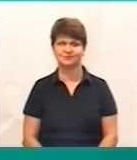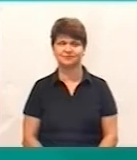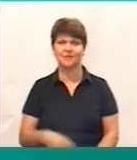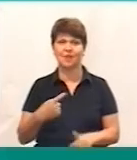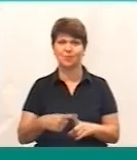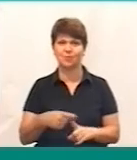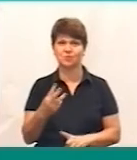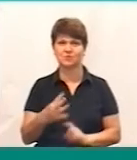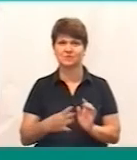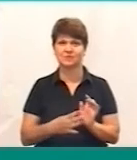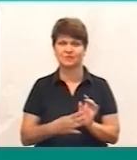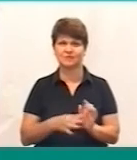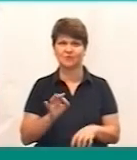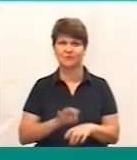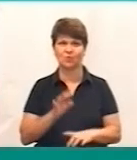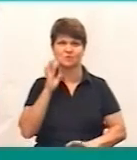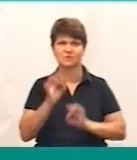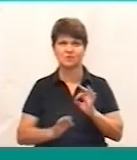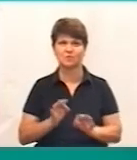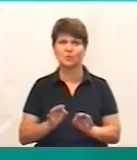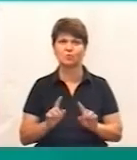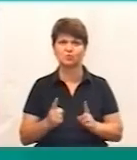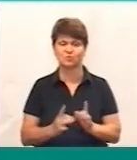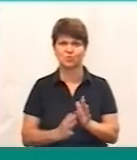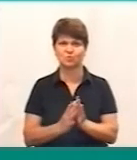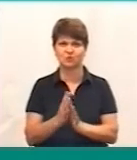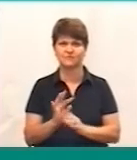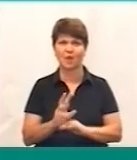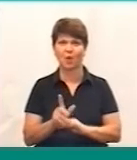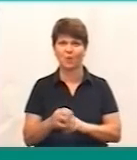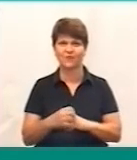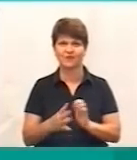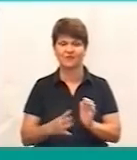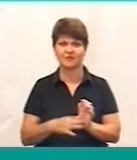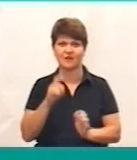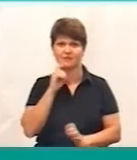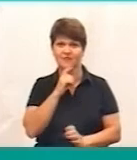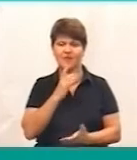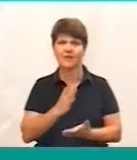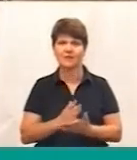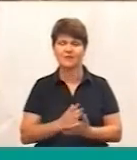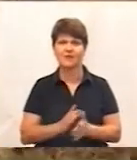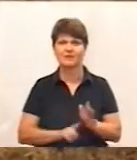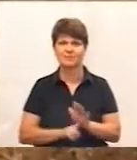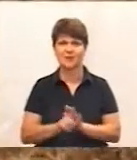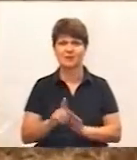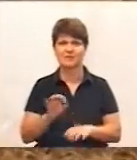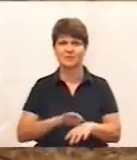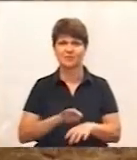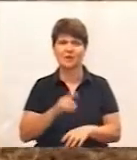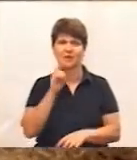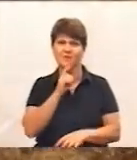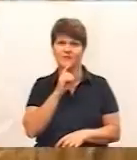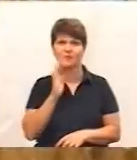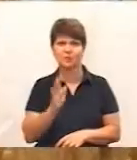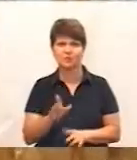Плюс 39 хворих за добу. Чому зросла кількість ковідних хворих на Вінниччині та чи є спалахи захворювання? Чи буде Вінниччина з хлібом